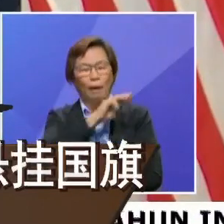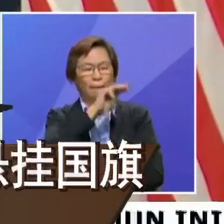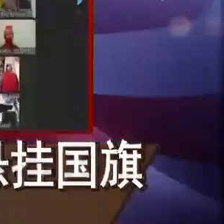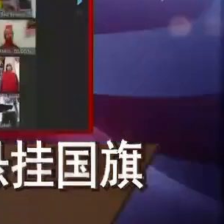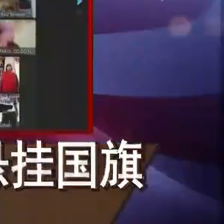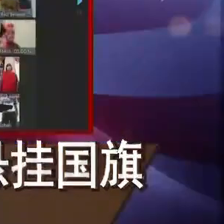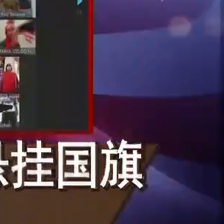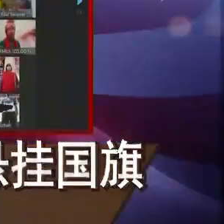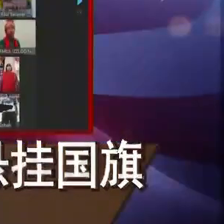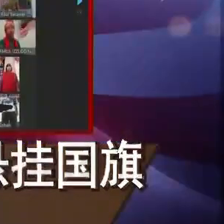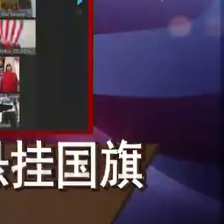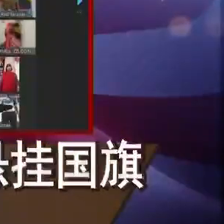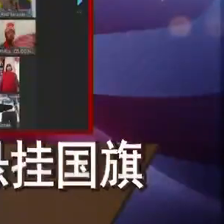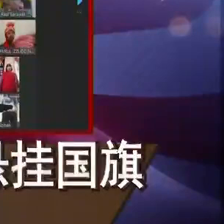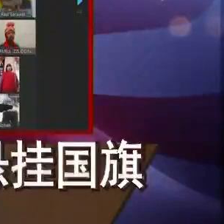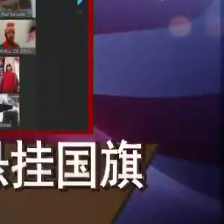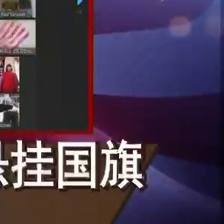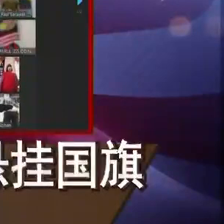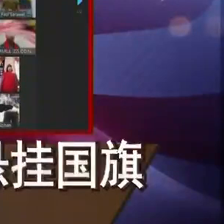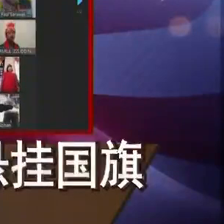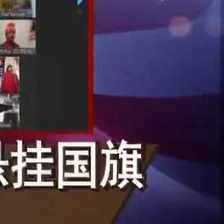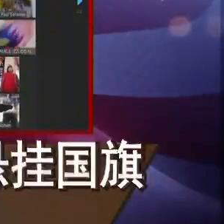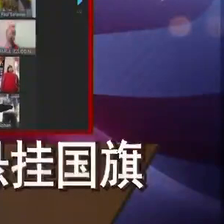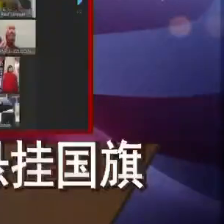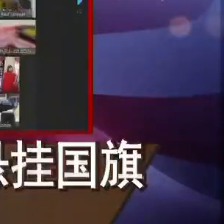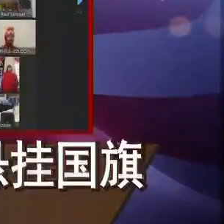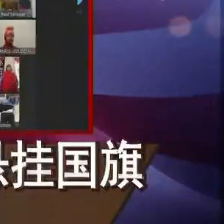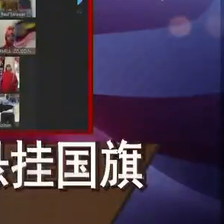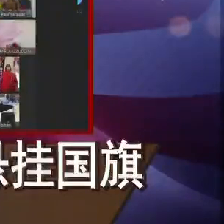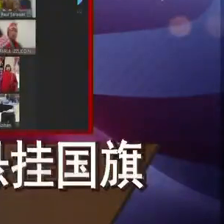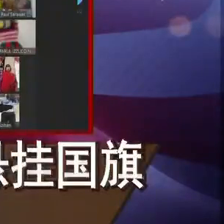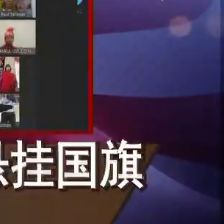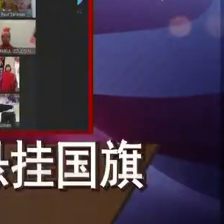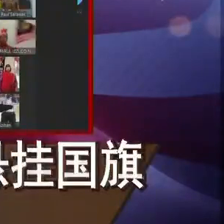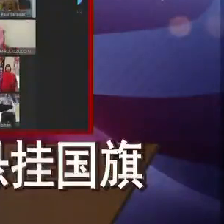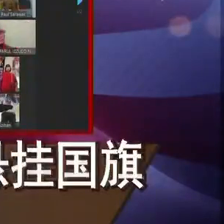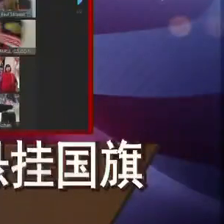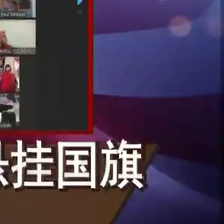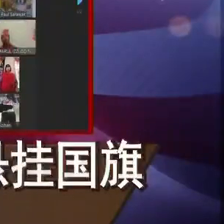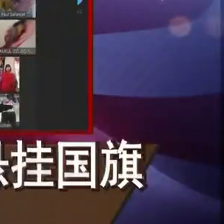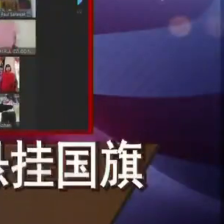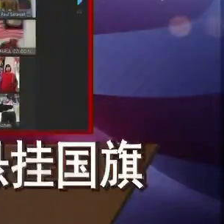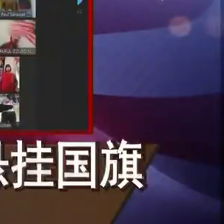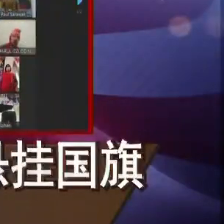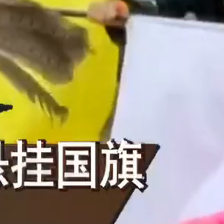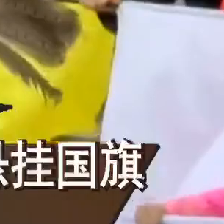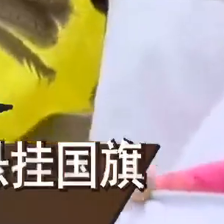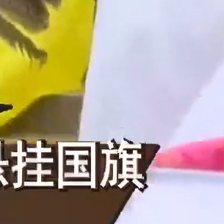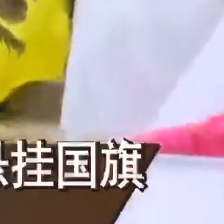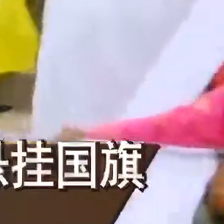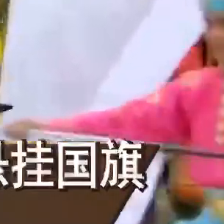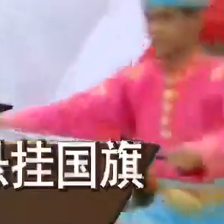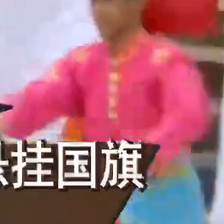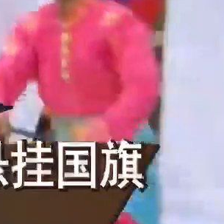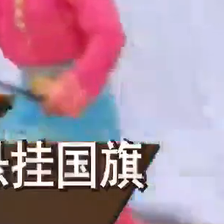神。因此他呼吁国人在自家屋前或车辆悬挂国旗，一起表达对国家的爱意，祈愿我国早